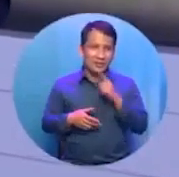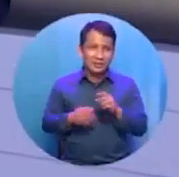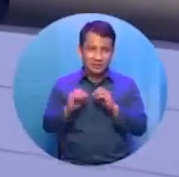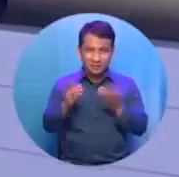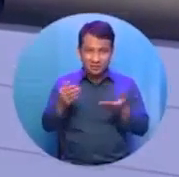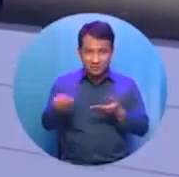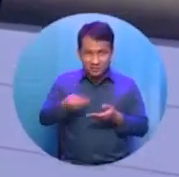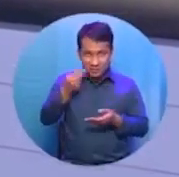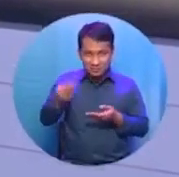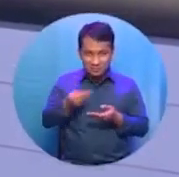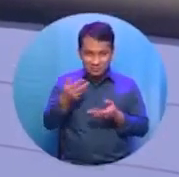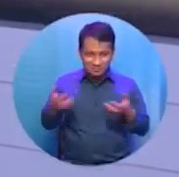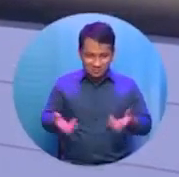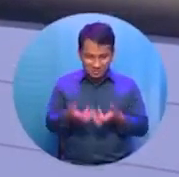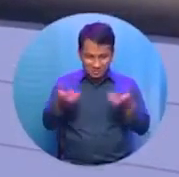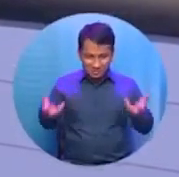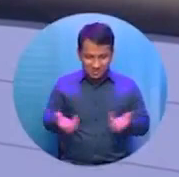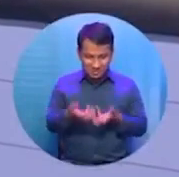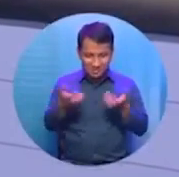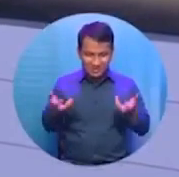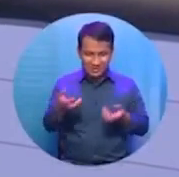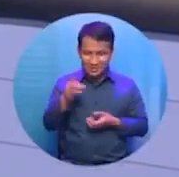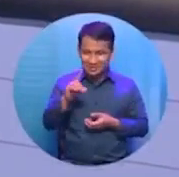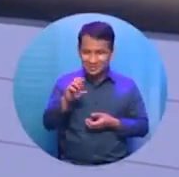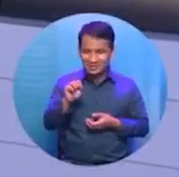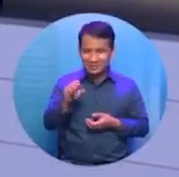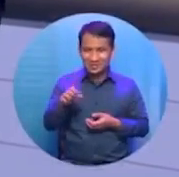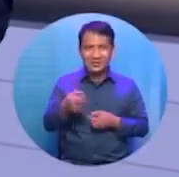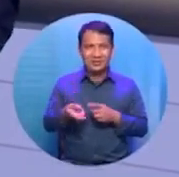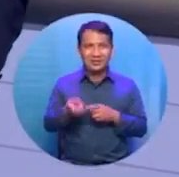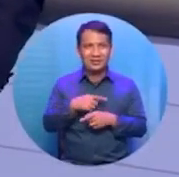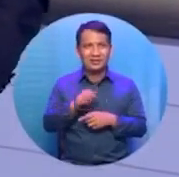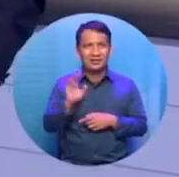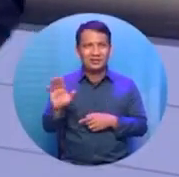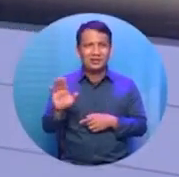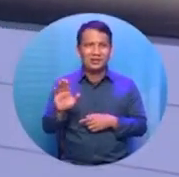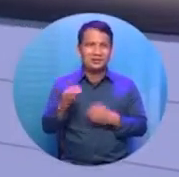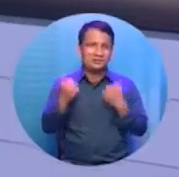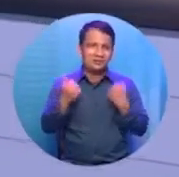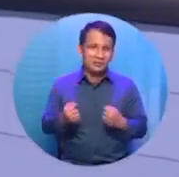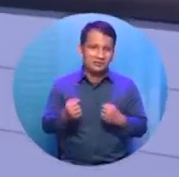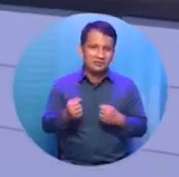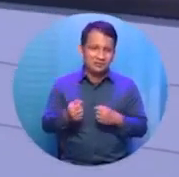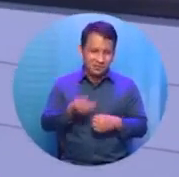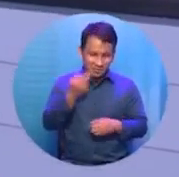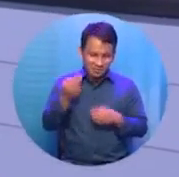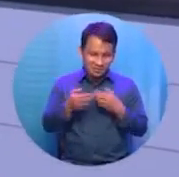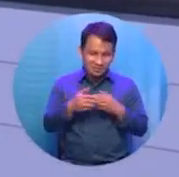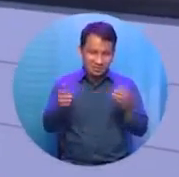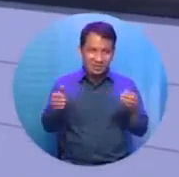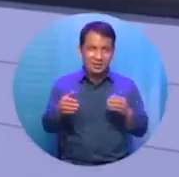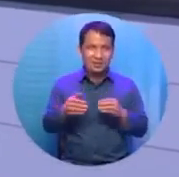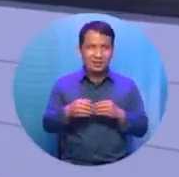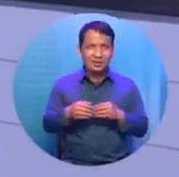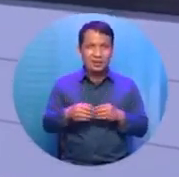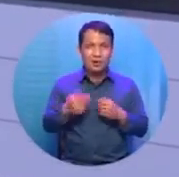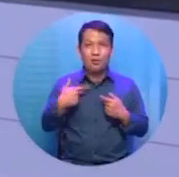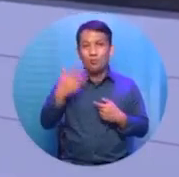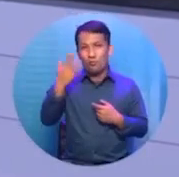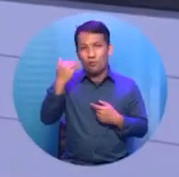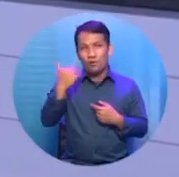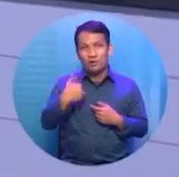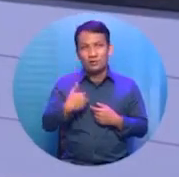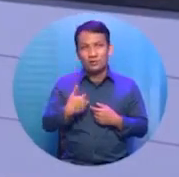bang soup dyan? Salad? Dessert? Wala po. Wala. Eh, magkakaroon ka na ng soup, magkakaroon ka sa dessert pa dahil meron ka